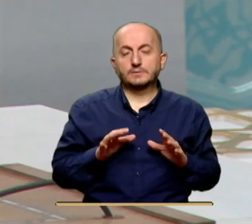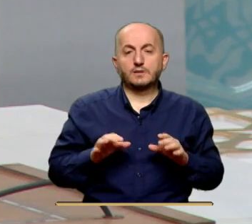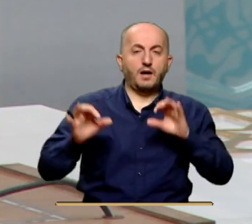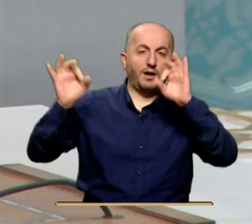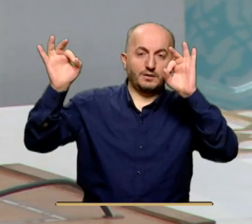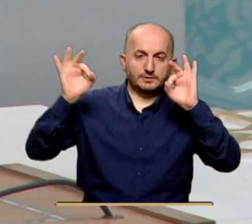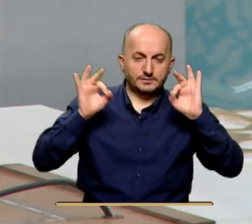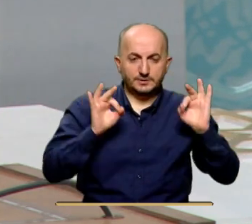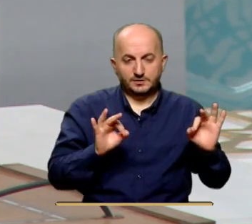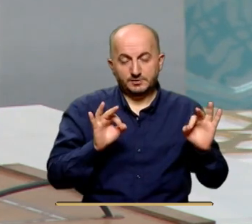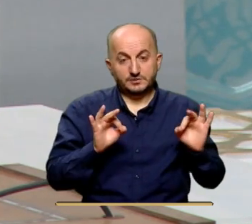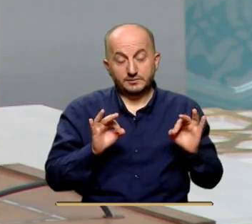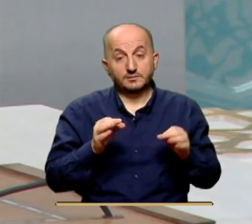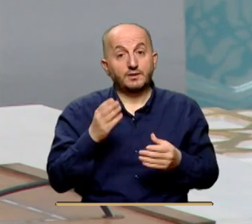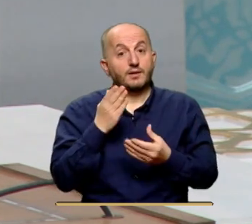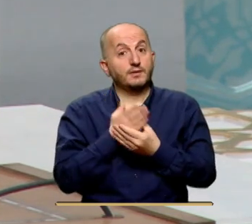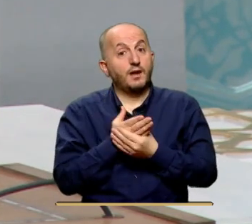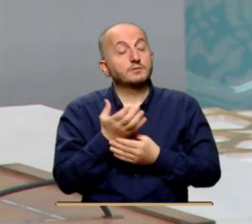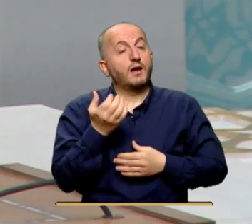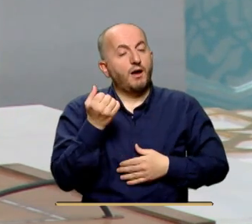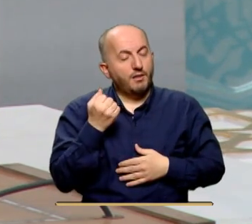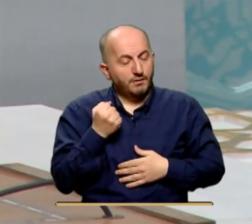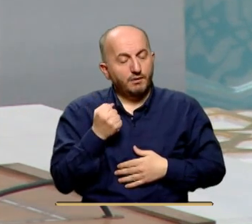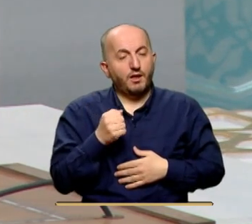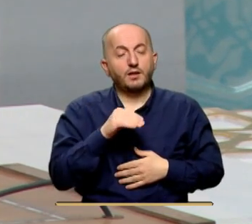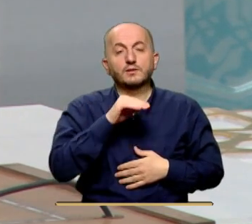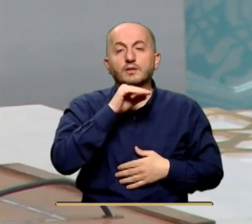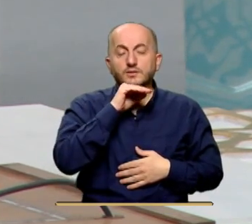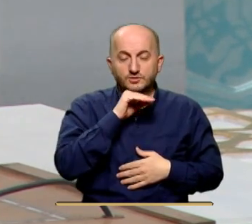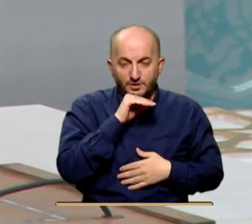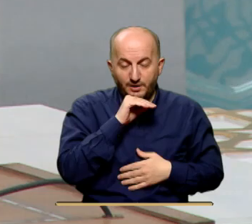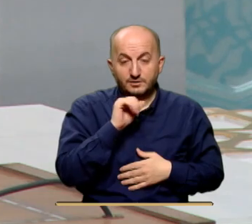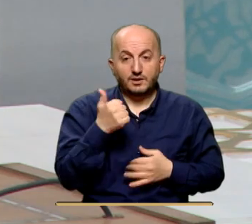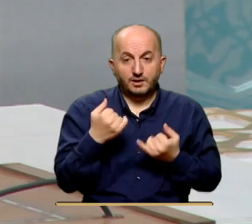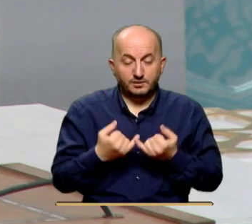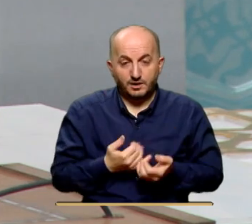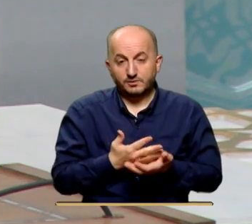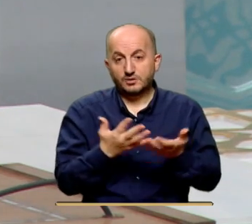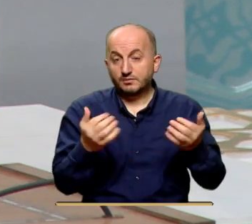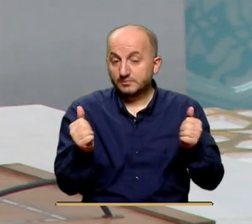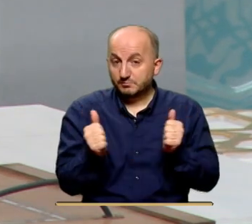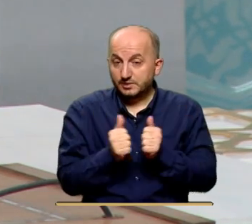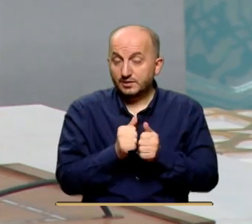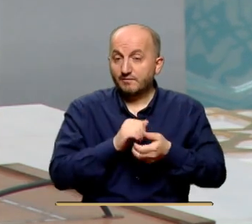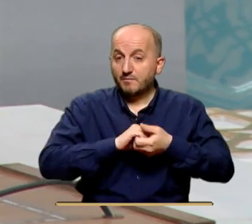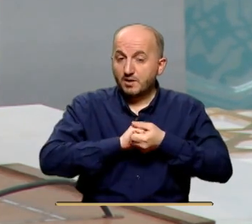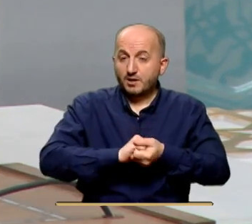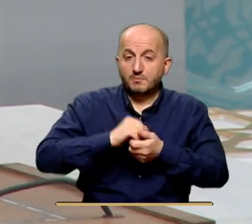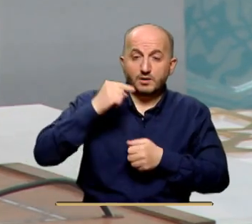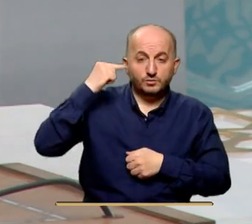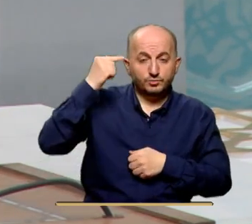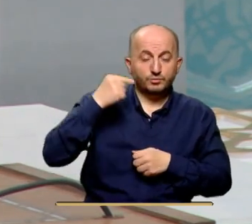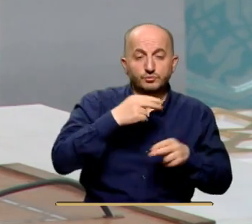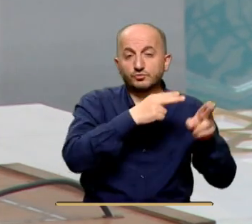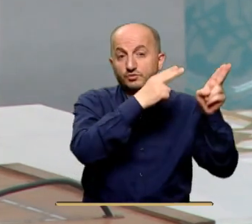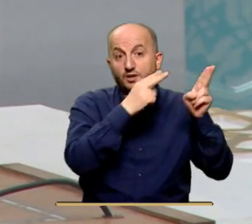Ayeti kerimesinden ilham alarak ecdat, değerli kardeşlerim, birlik ve beraberlik şuurunu